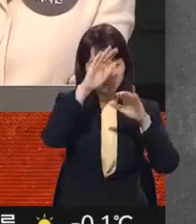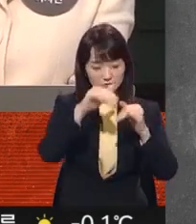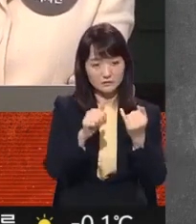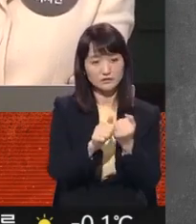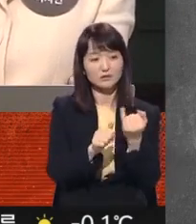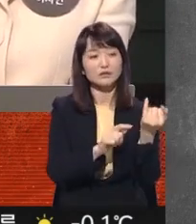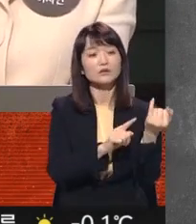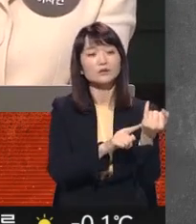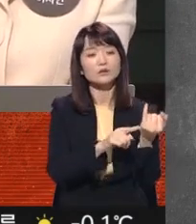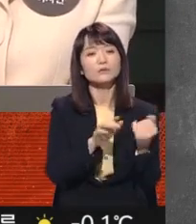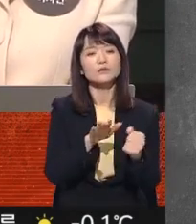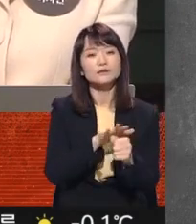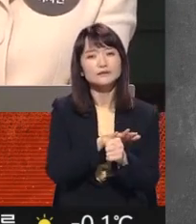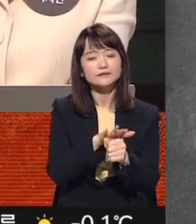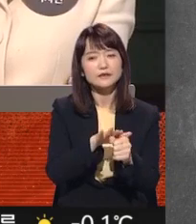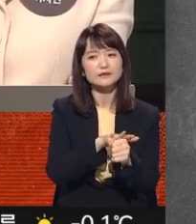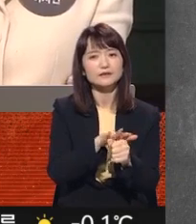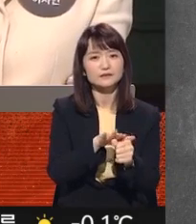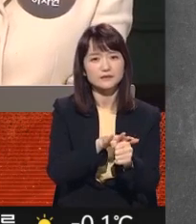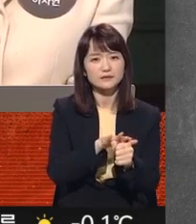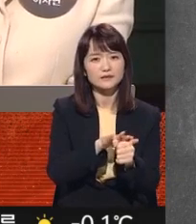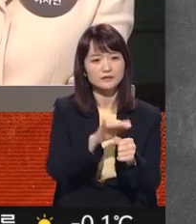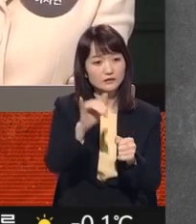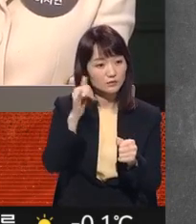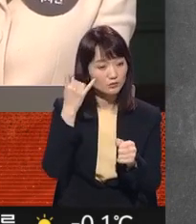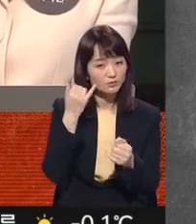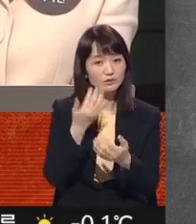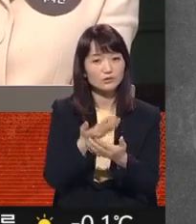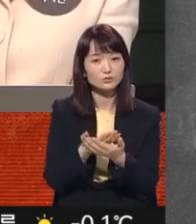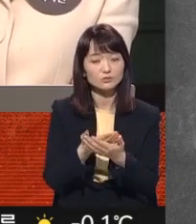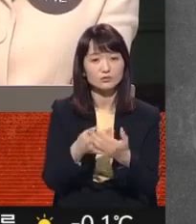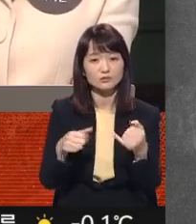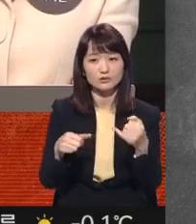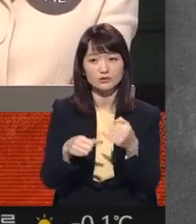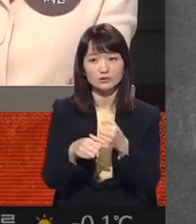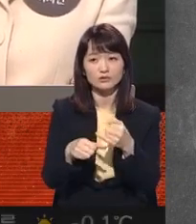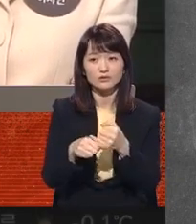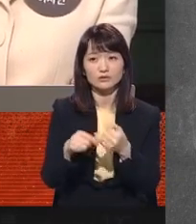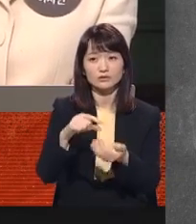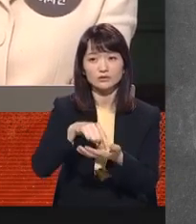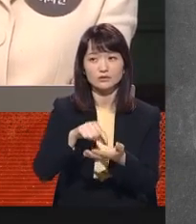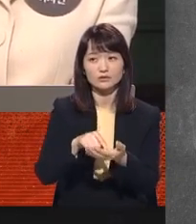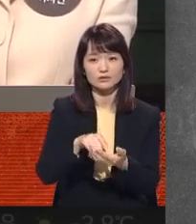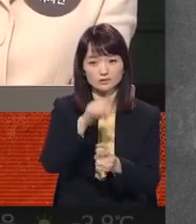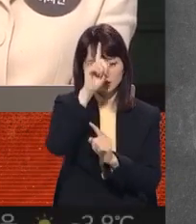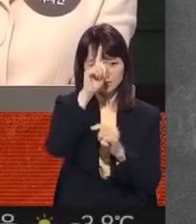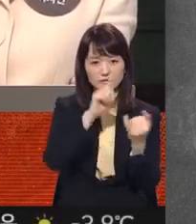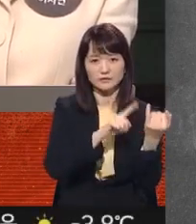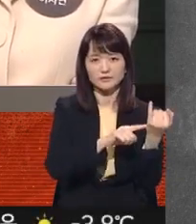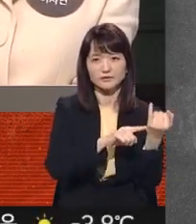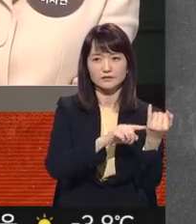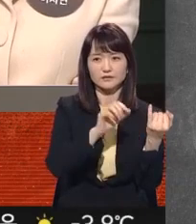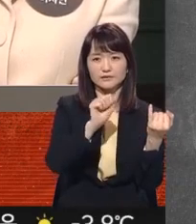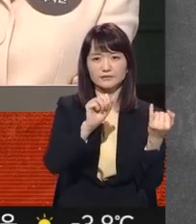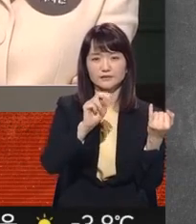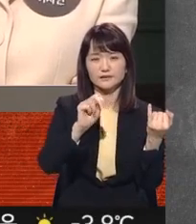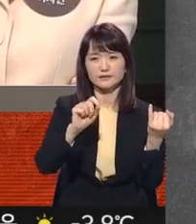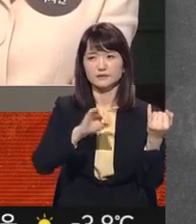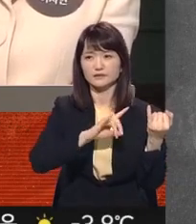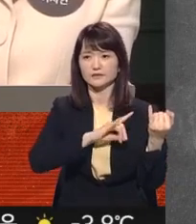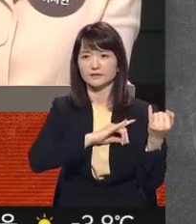메시지를 막 주고 받으면서 마치 연인이 할 법한 대화를 나눴습니다 그런데 그 계정이요 이수진 원장의 SNS 계정이 아니었고